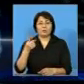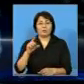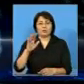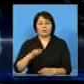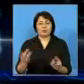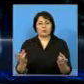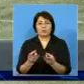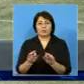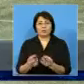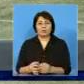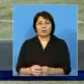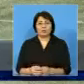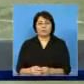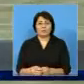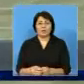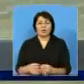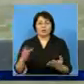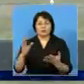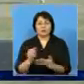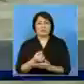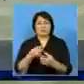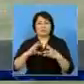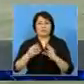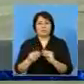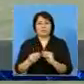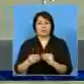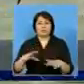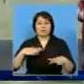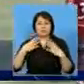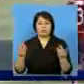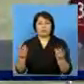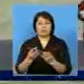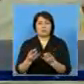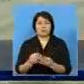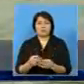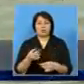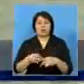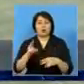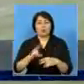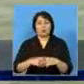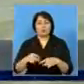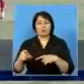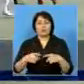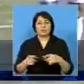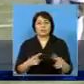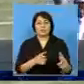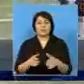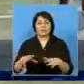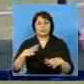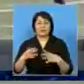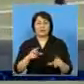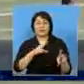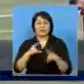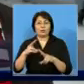таласатын команда болып табылады. Жақсы нәтижеге жету үшін үздіксіз жаттығу қажет екені белгілі. Осы ретте аяқ допшылардың дайындығы бақылауда болады дейді